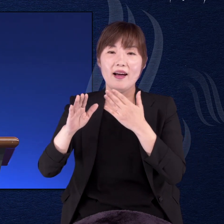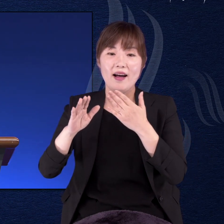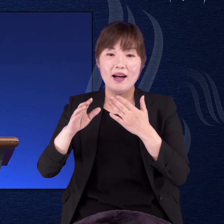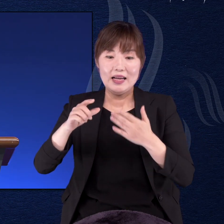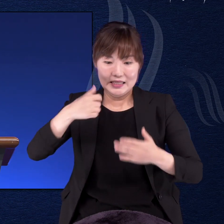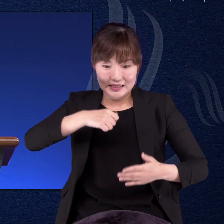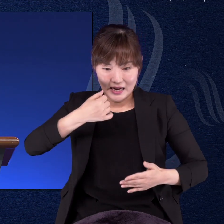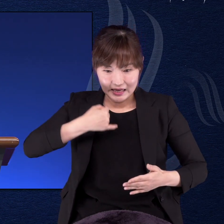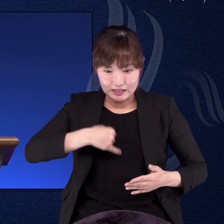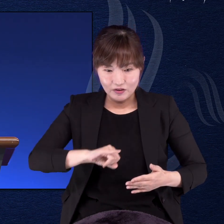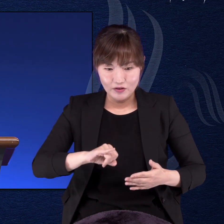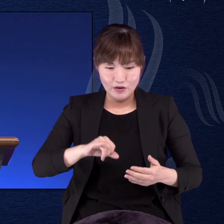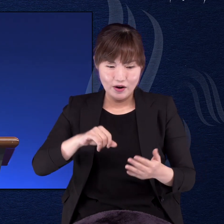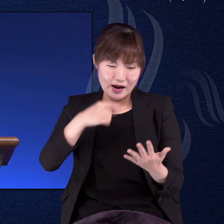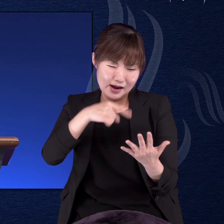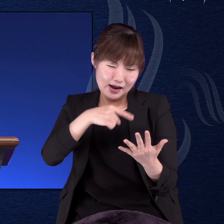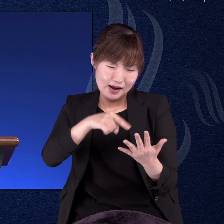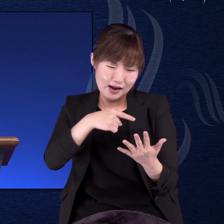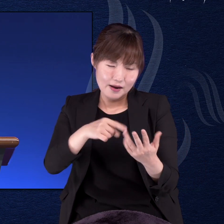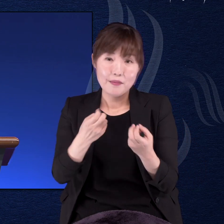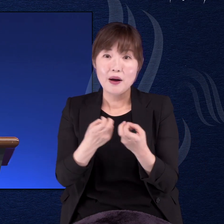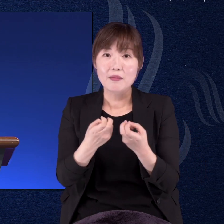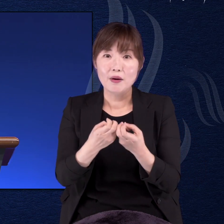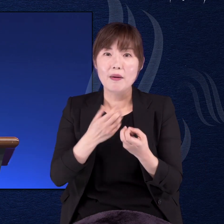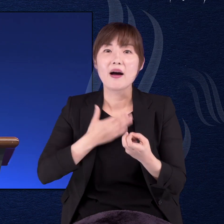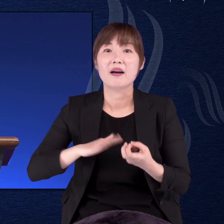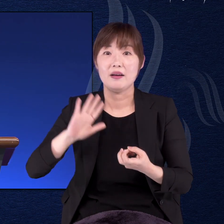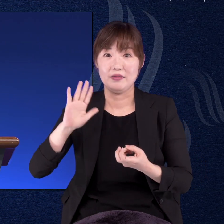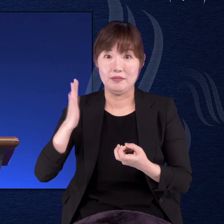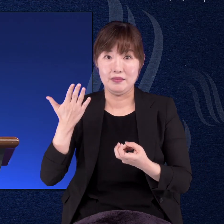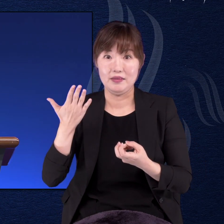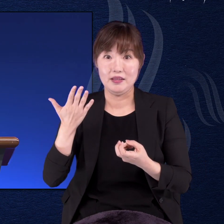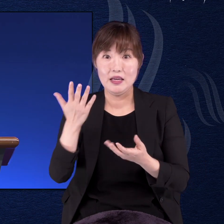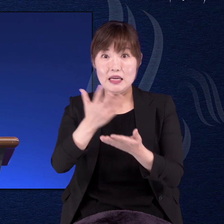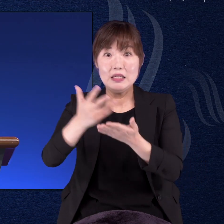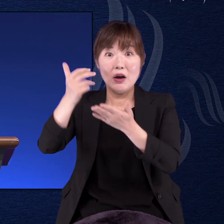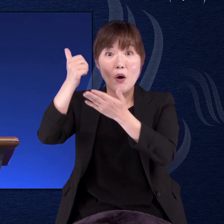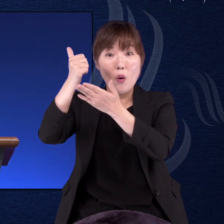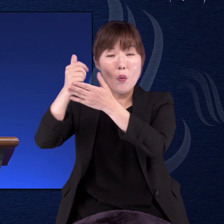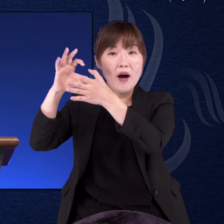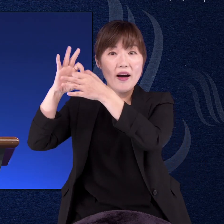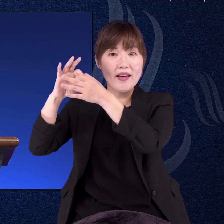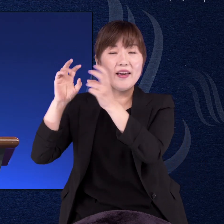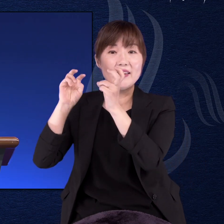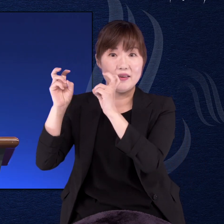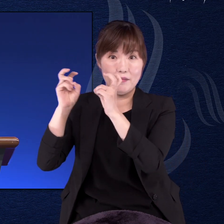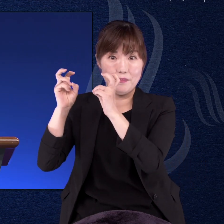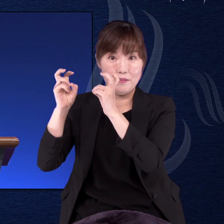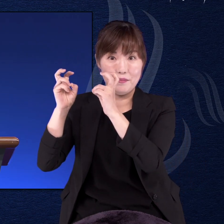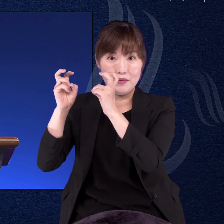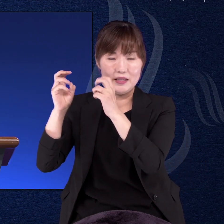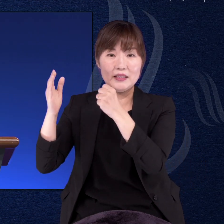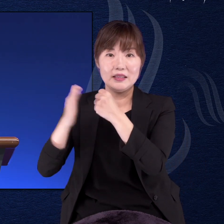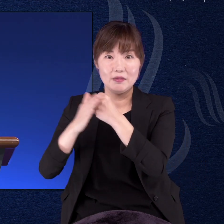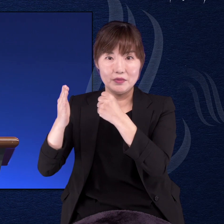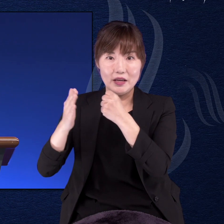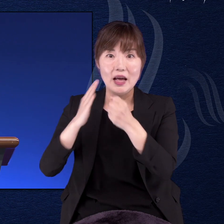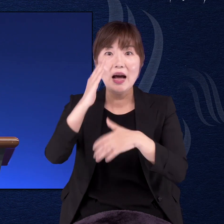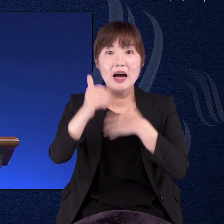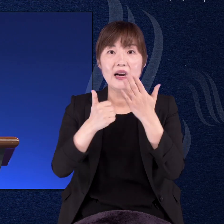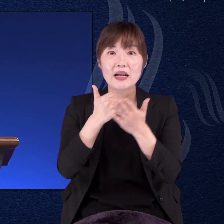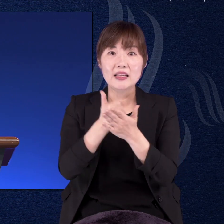여호와의 기업이기 때문에 하나님의 방법으로 키워야 된다고 생각합니다. 그